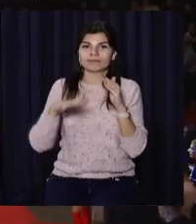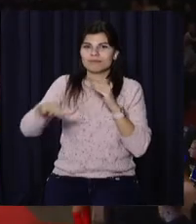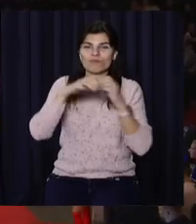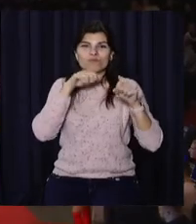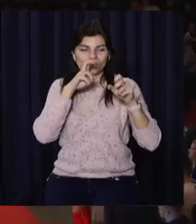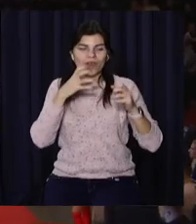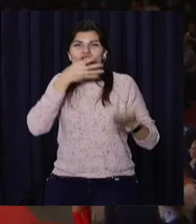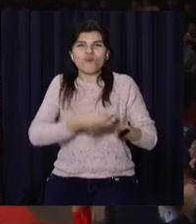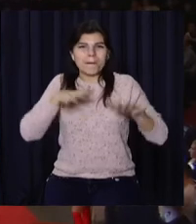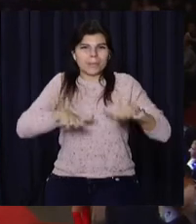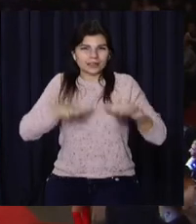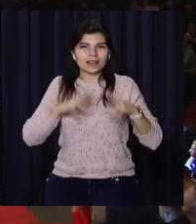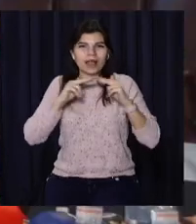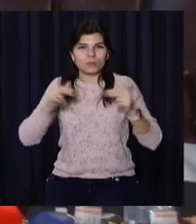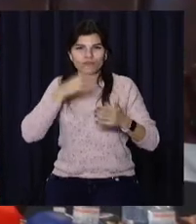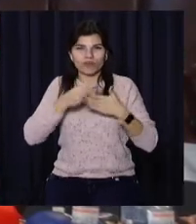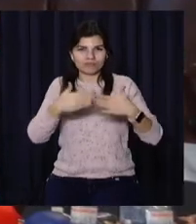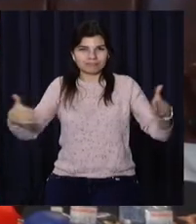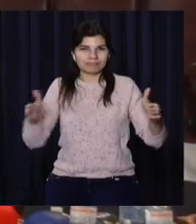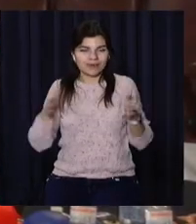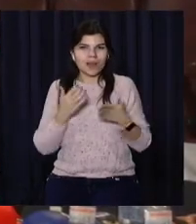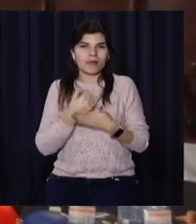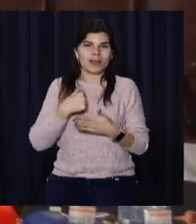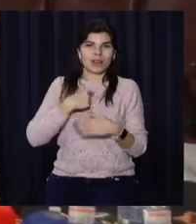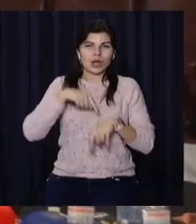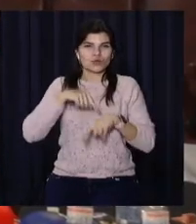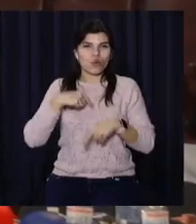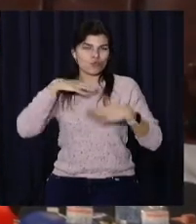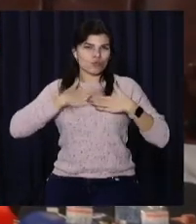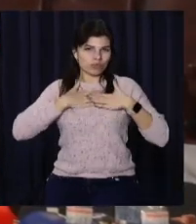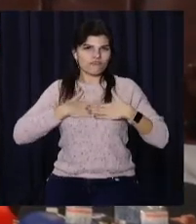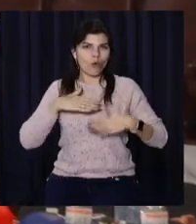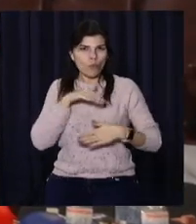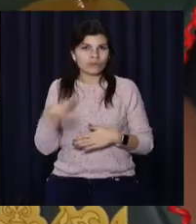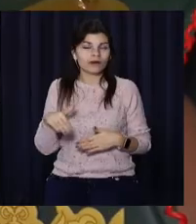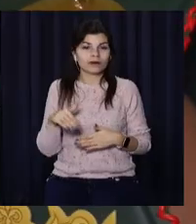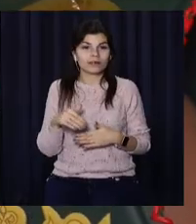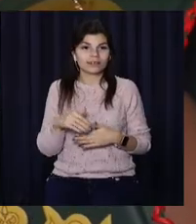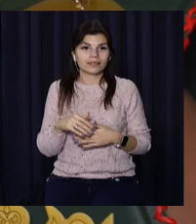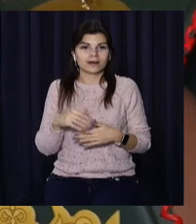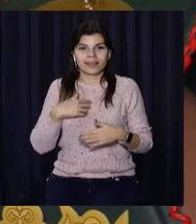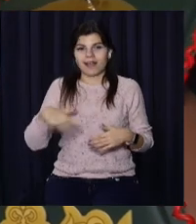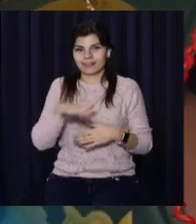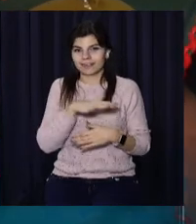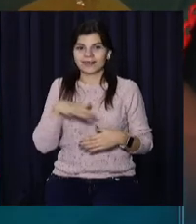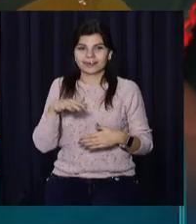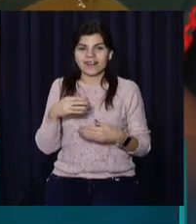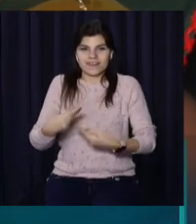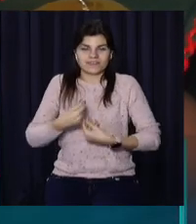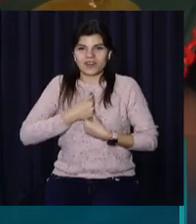На успіх надихнули домашні стіни і підтримка болівальників, зізнається спортсмен. Цей бой для мене був